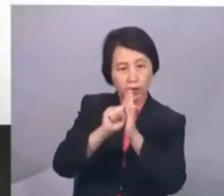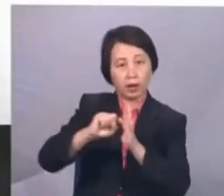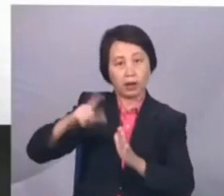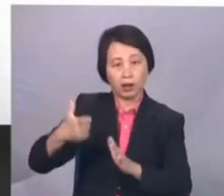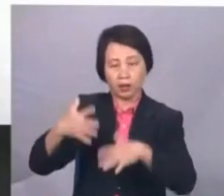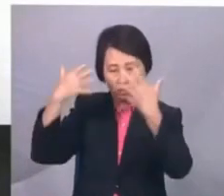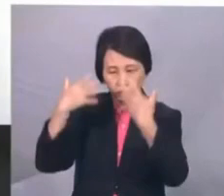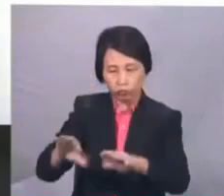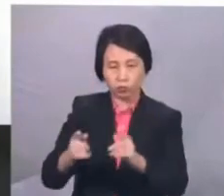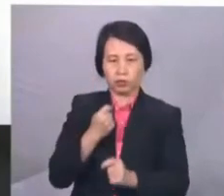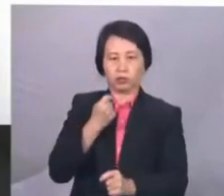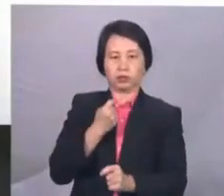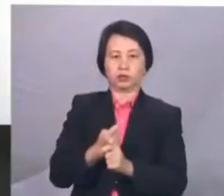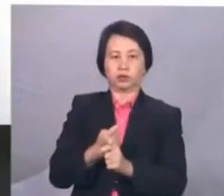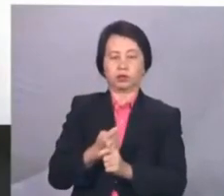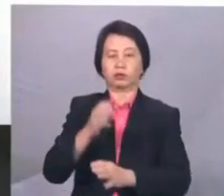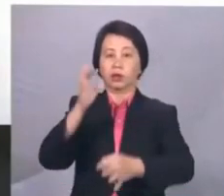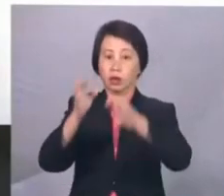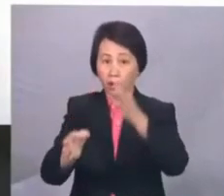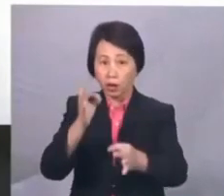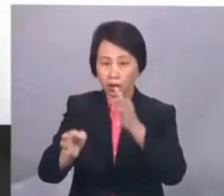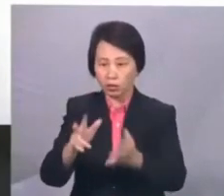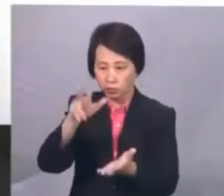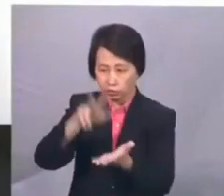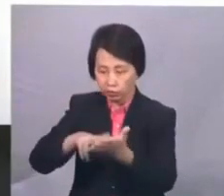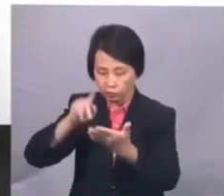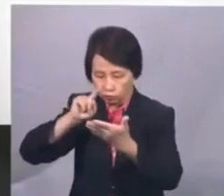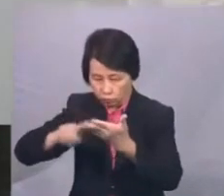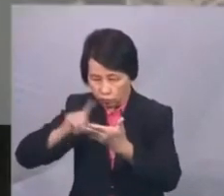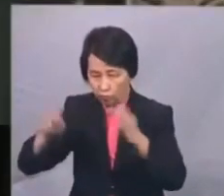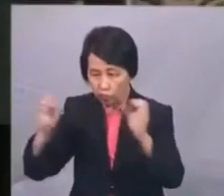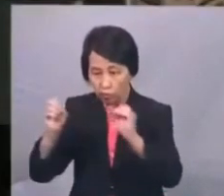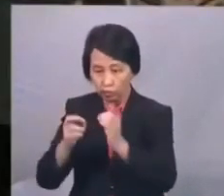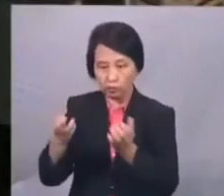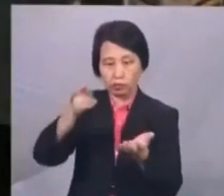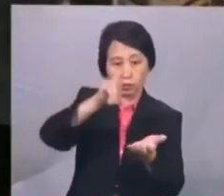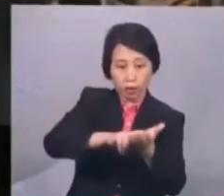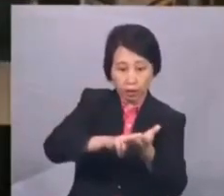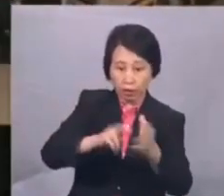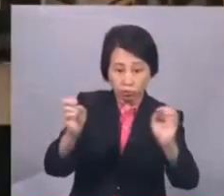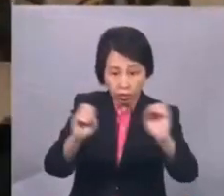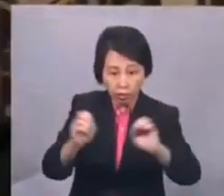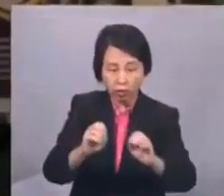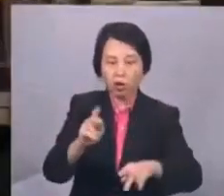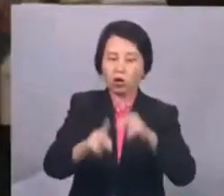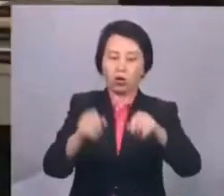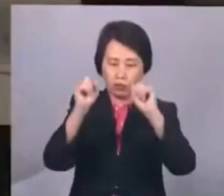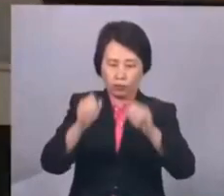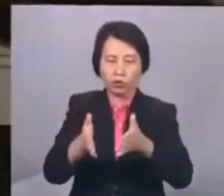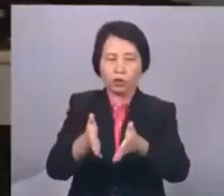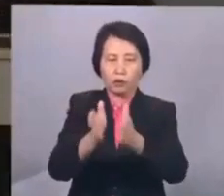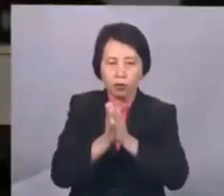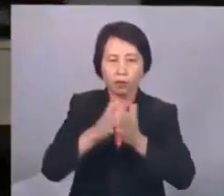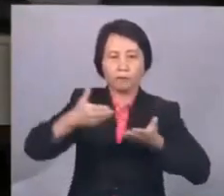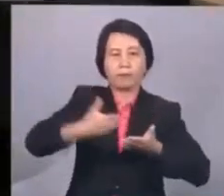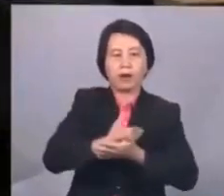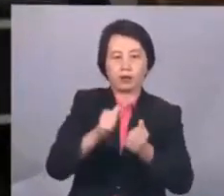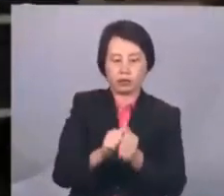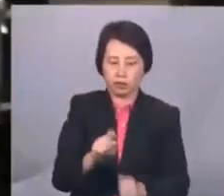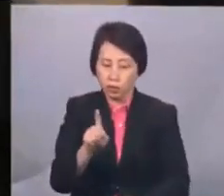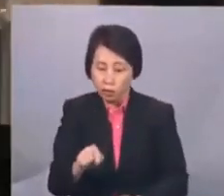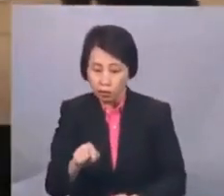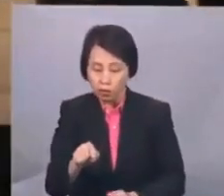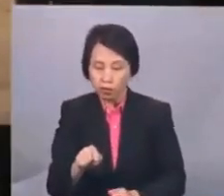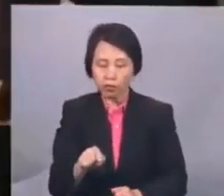lain yang sudah ditetapkan sekiranya statute makan Kia the record orang ramai boleh membuat permohonan baharu dengan